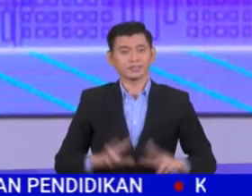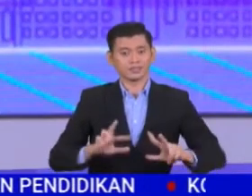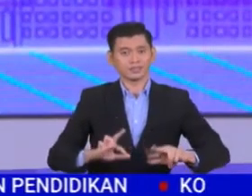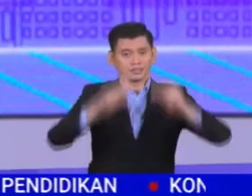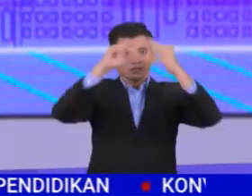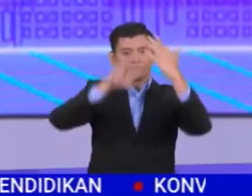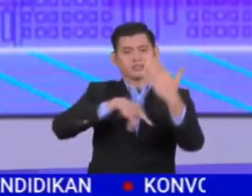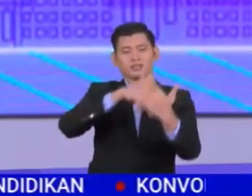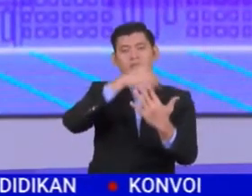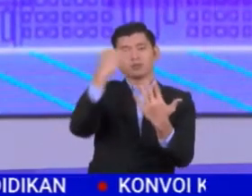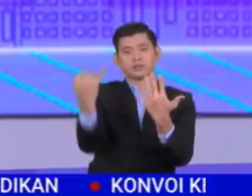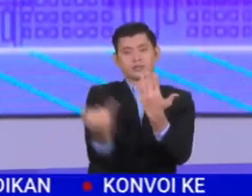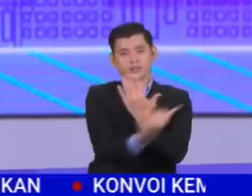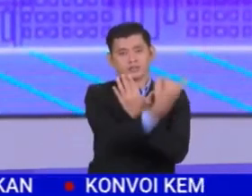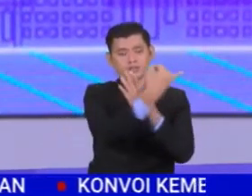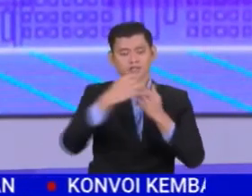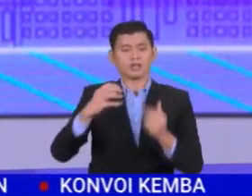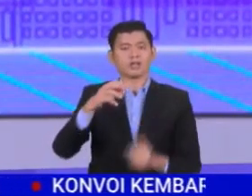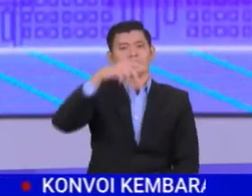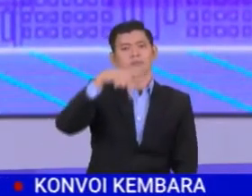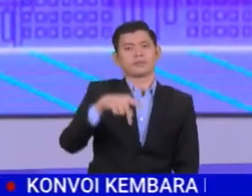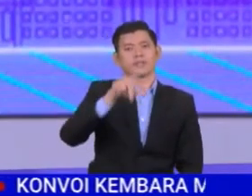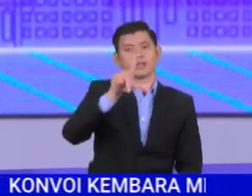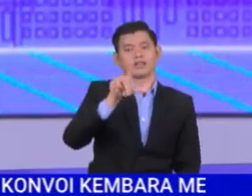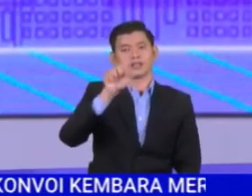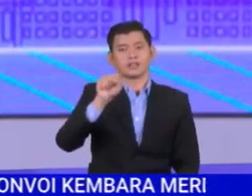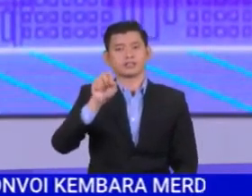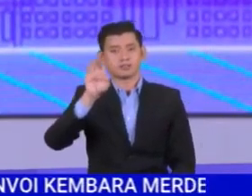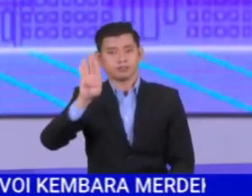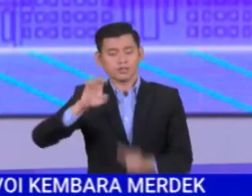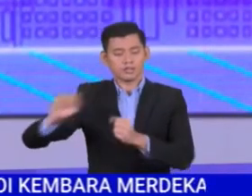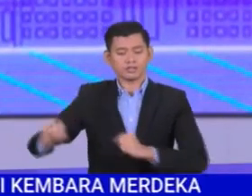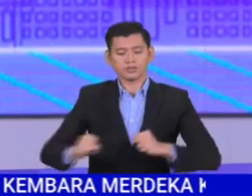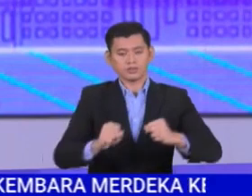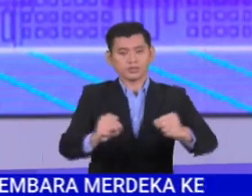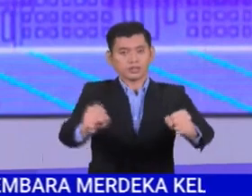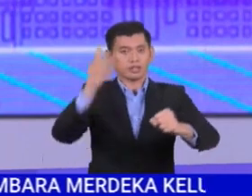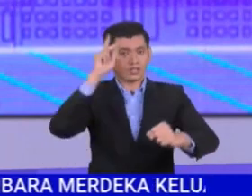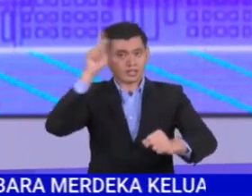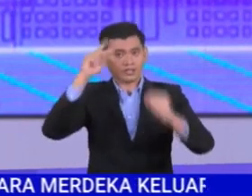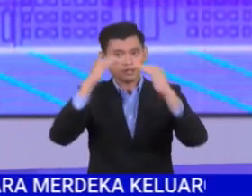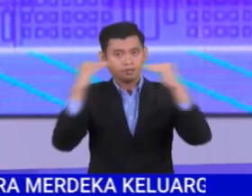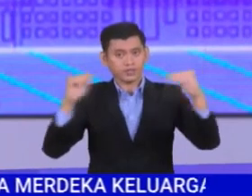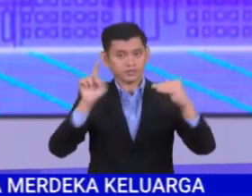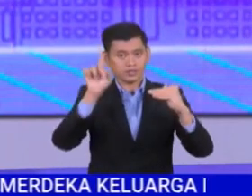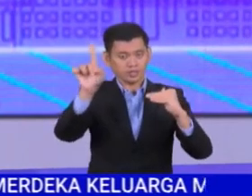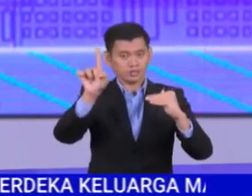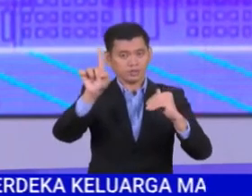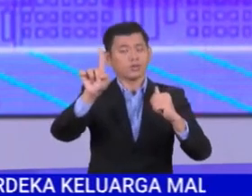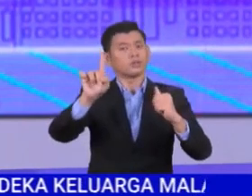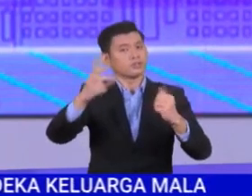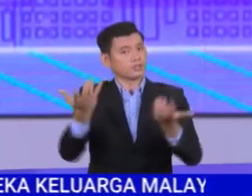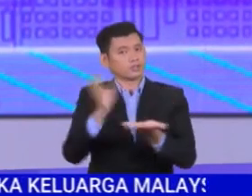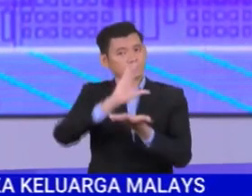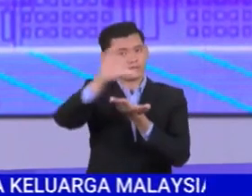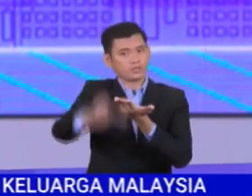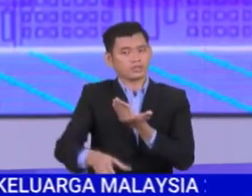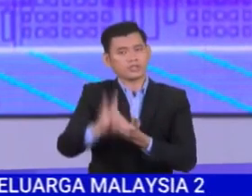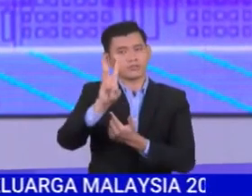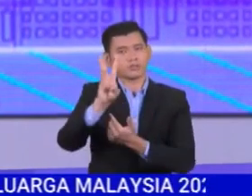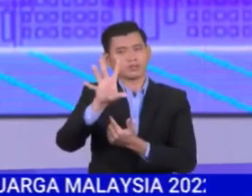Pembinaan projek lembangan sungai bersepadu PLSB Sungai Kelantan Fasa 1 yang membabitkan kos